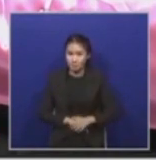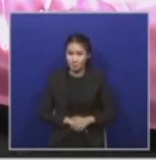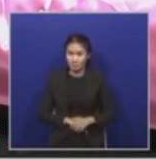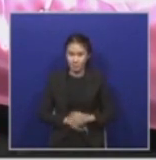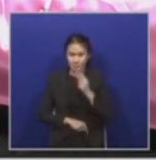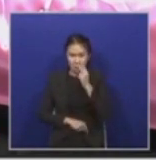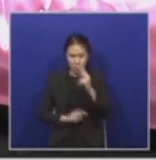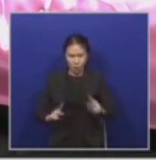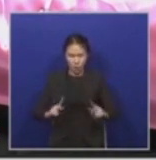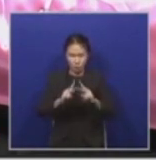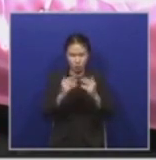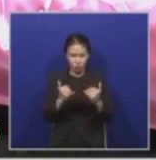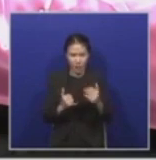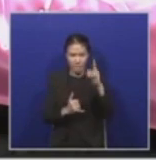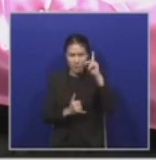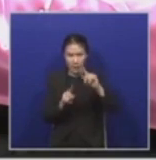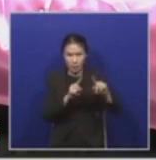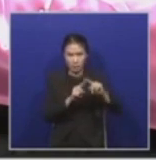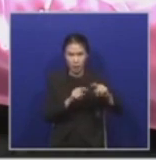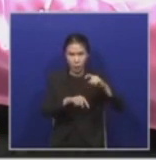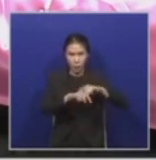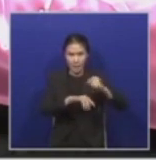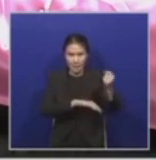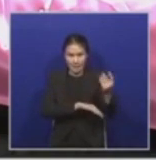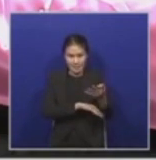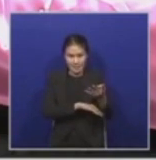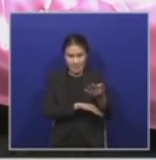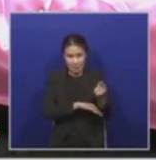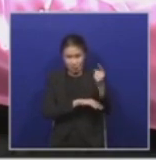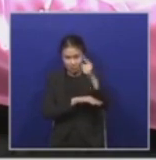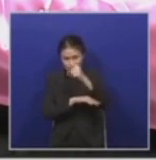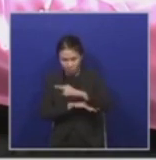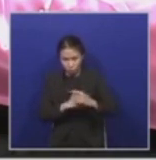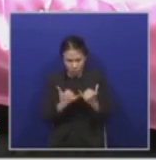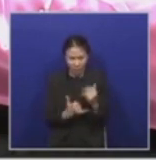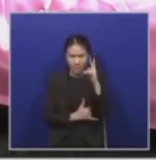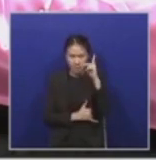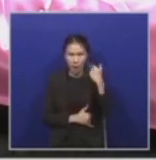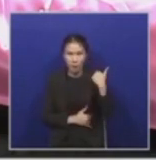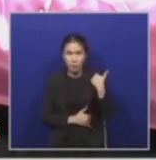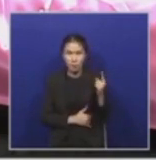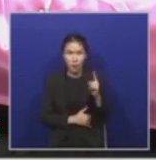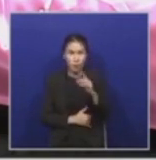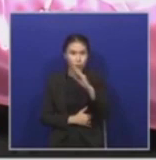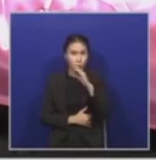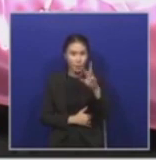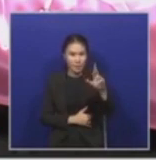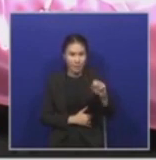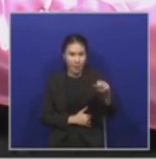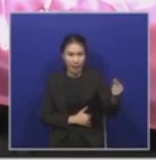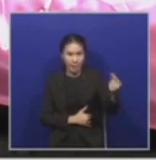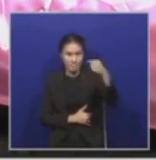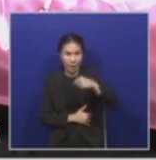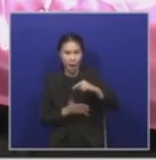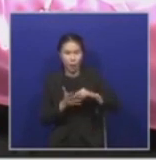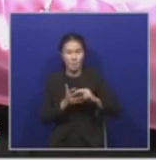งที่กำลังเป็นข่าวโด่งดังตั้งแต่ตีสี่ของวันนี้จนถึงปัจจุบันก็ยังมีข่าวนี้อยู่ถ้ามาสภาไม่ก็จะทิ่มปาก